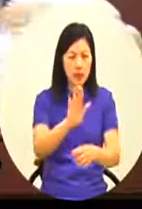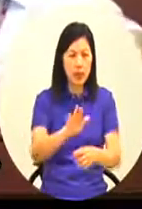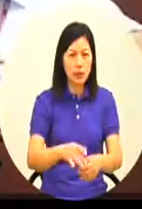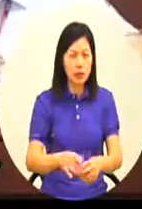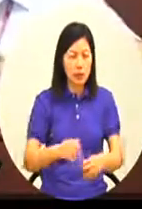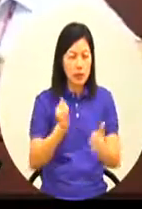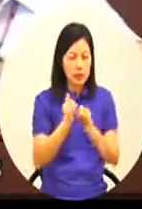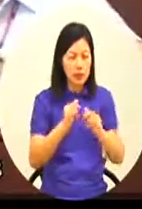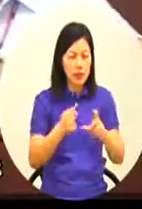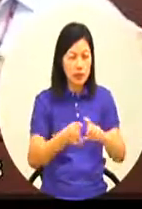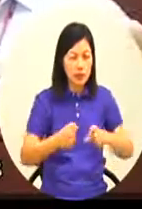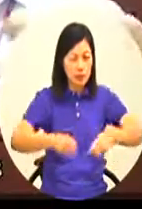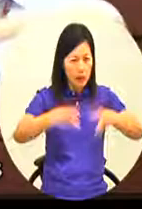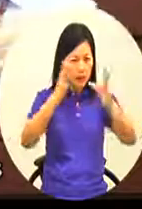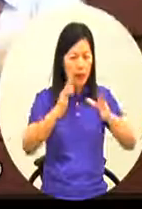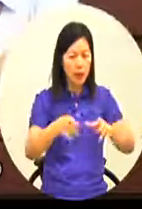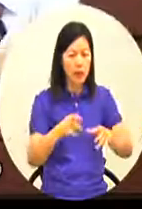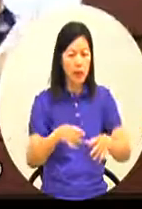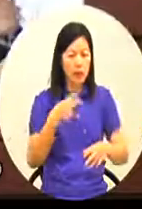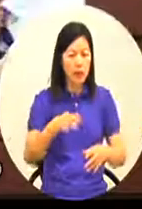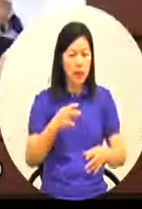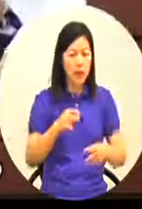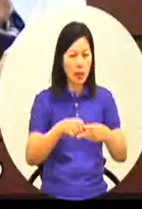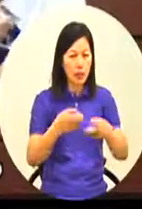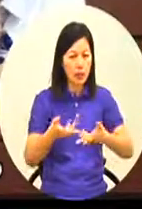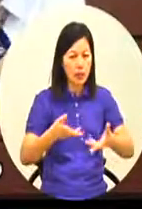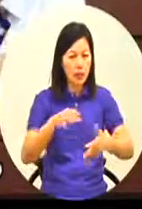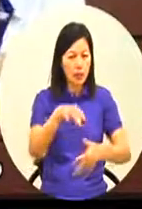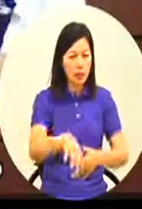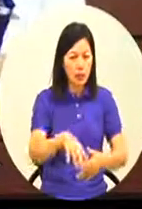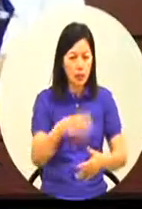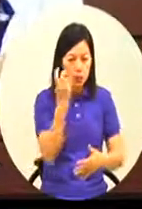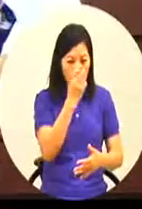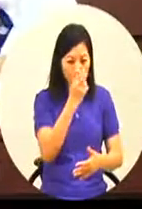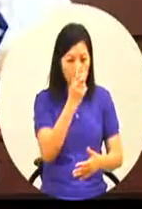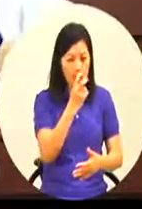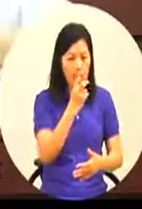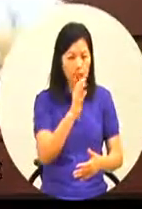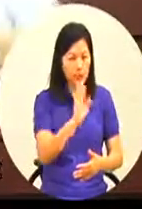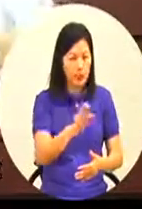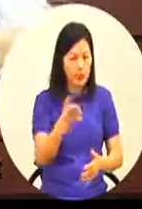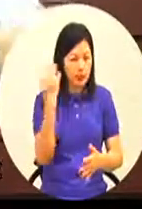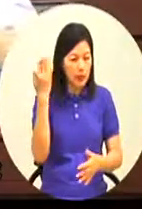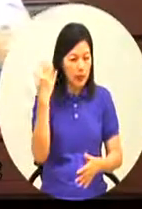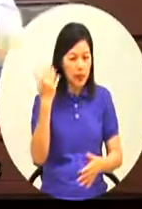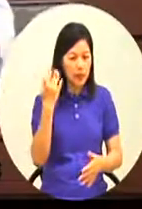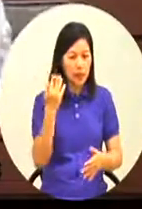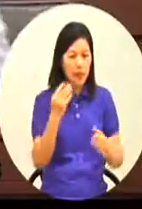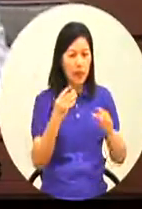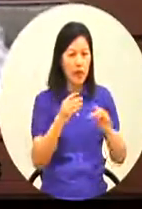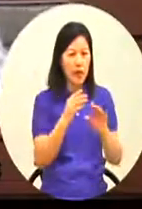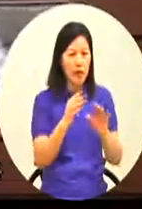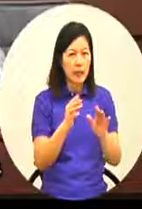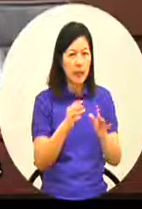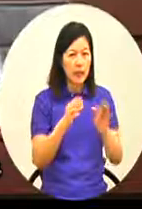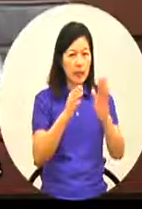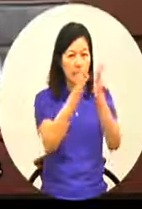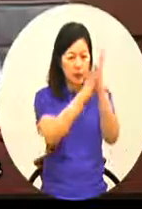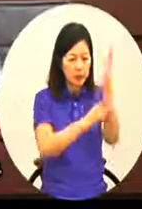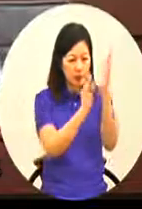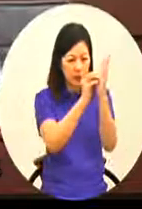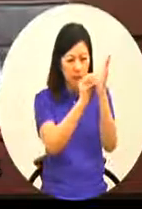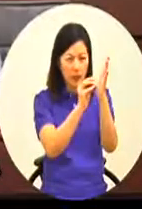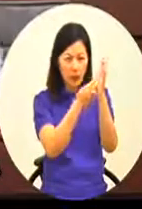是同时是我们公务局这边有列管，就是有过去有瓷砖掉落有危险的这个社区，我